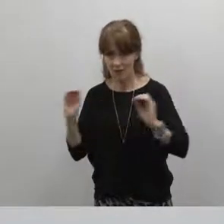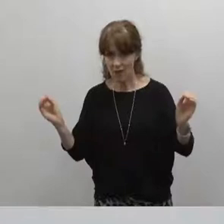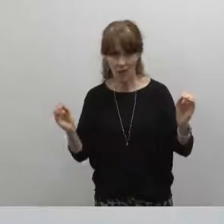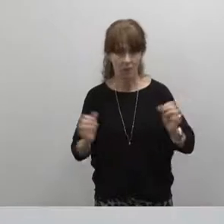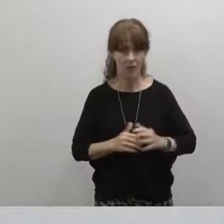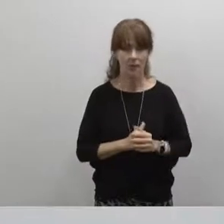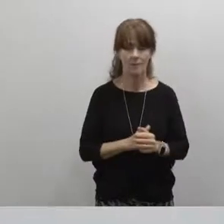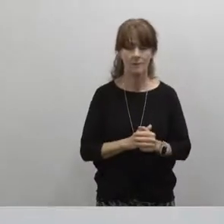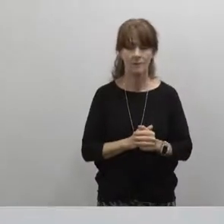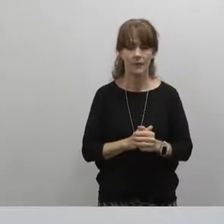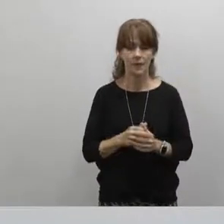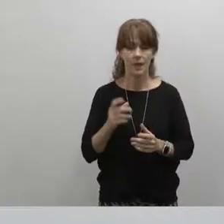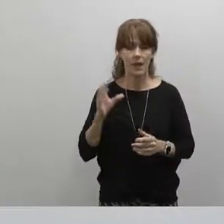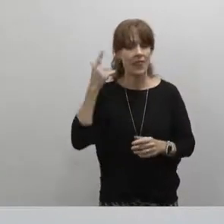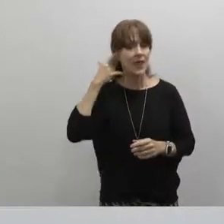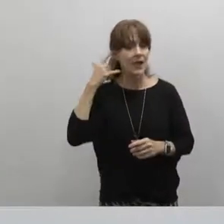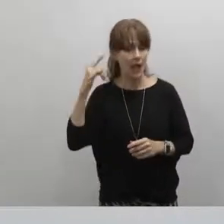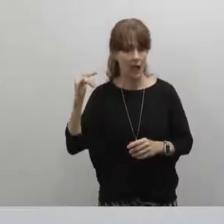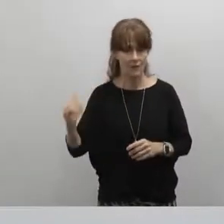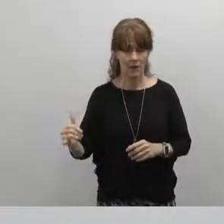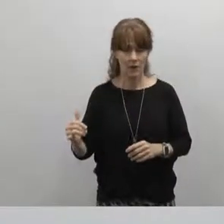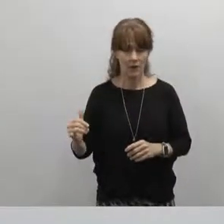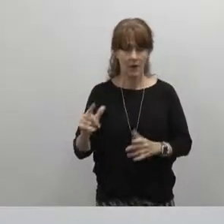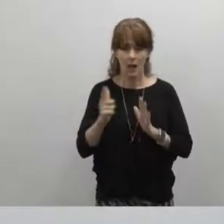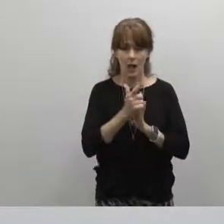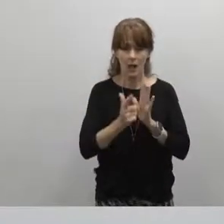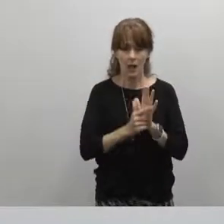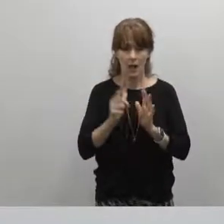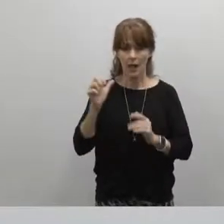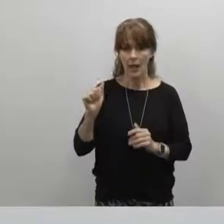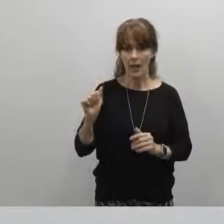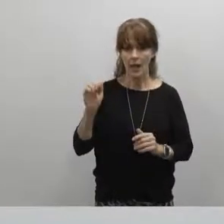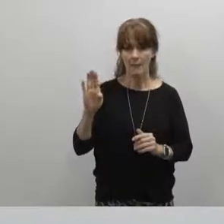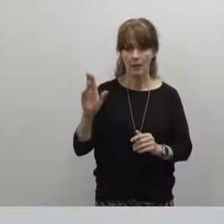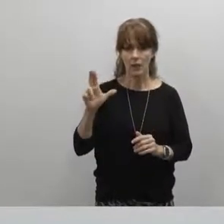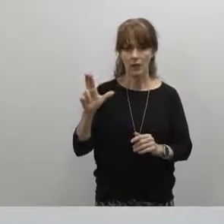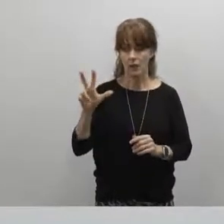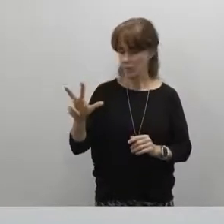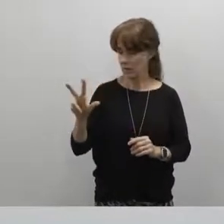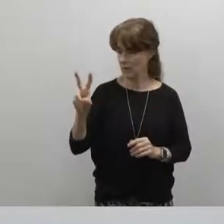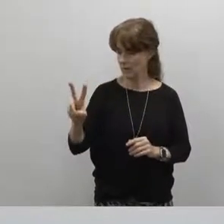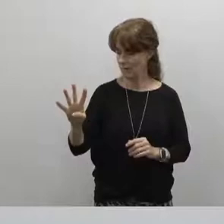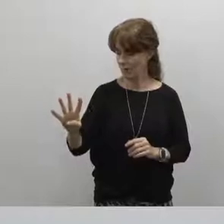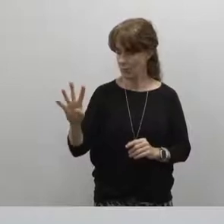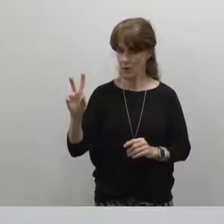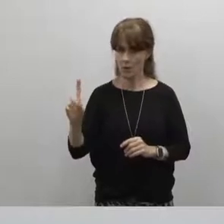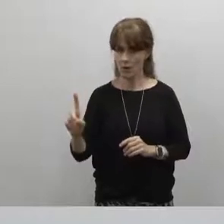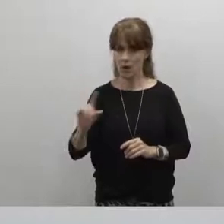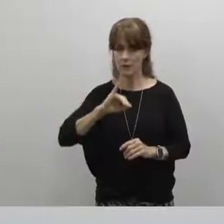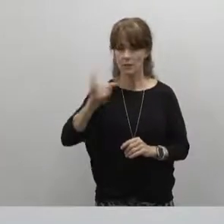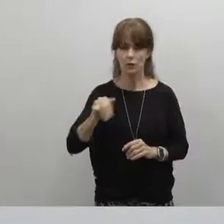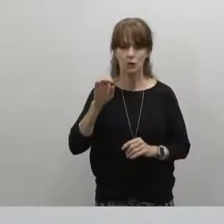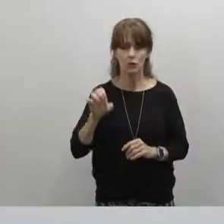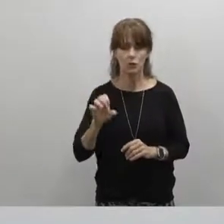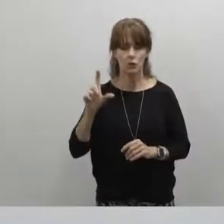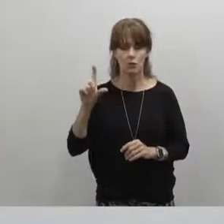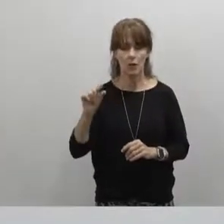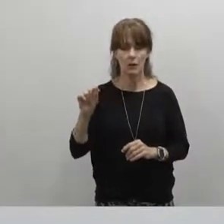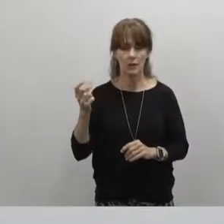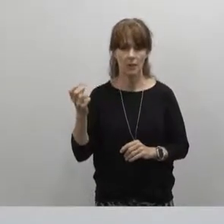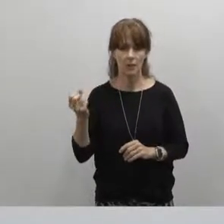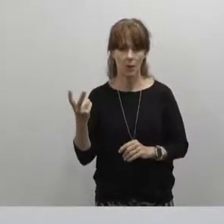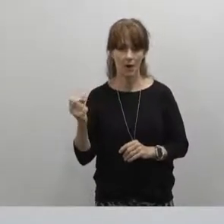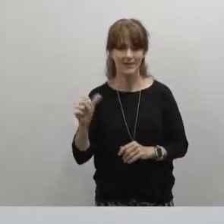កនេះដូច្នេះគឺថាចូលយើងពិនិត្យមើលទៅស្របទៅតាមច្បាប់កាលីហ្វ័រញ៉ាហ្នឹងដែលយើងអាច